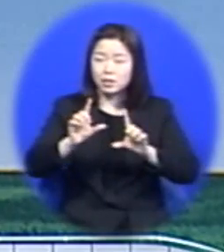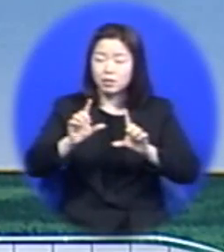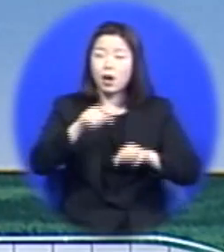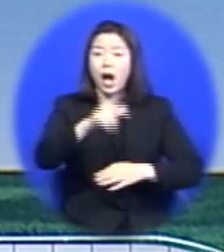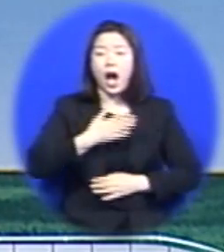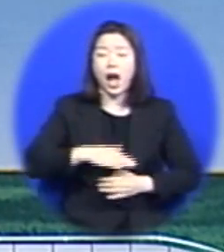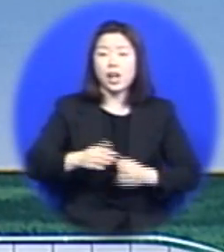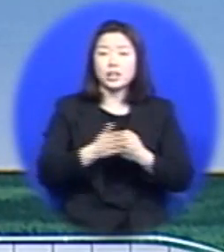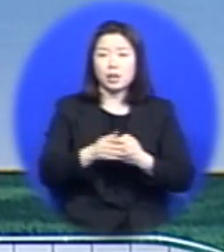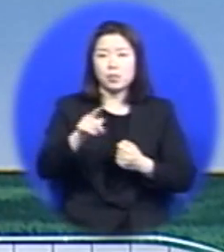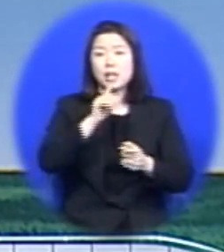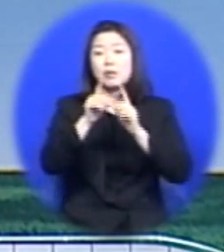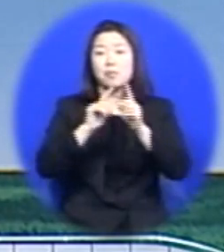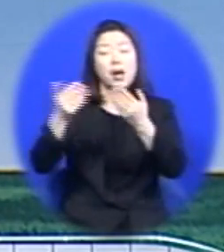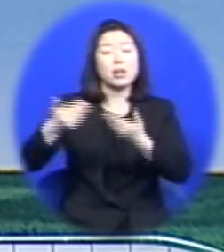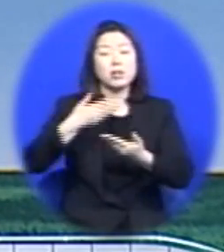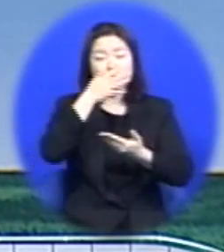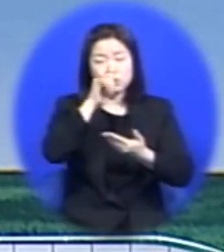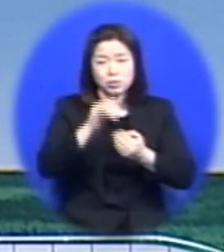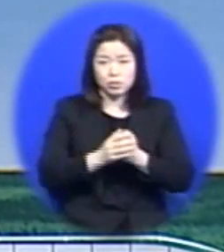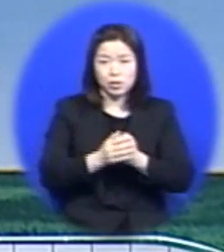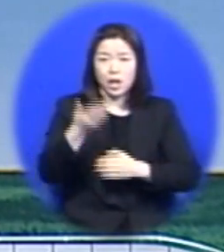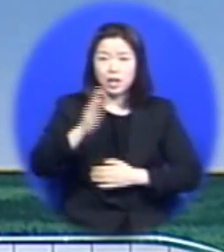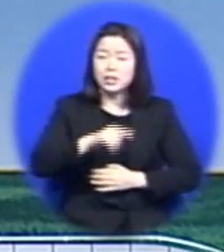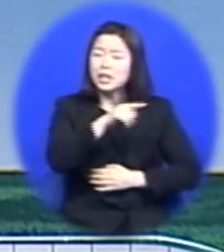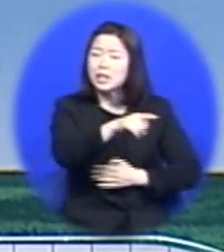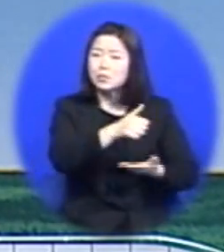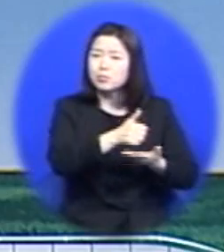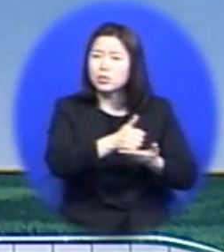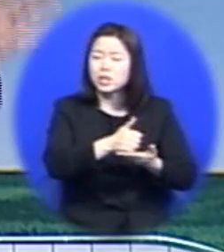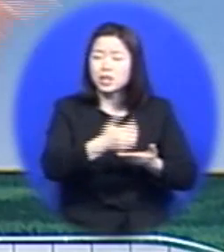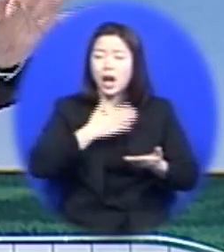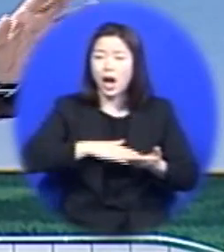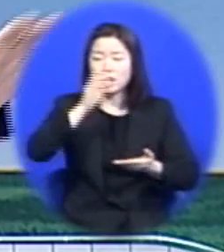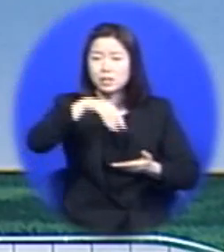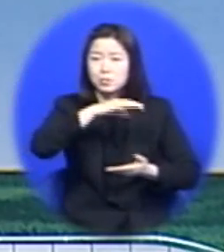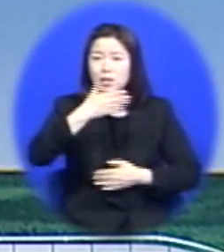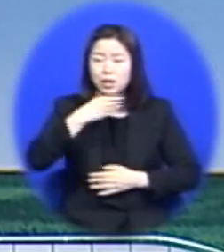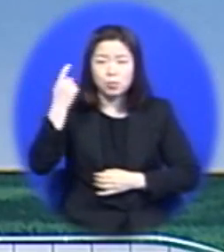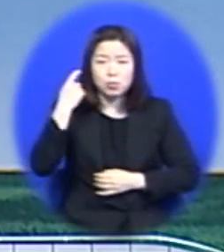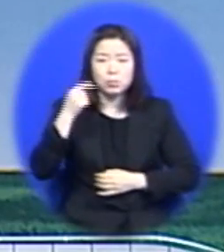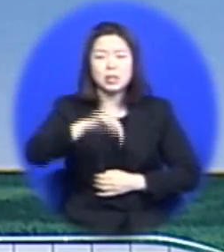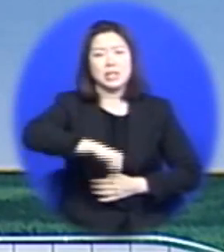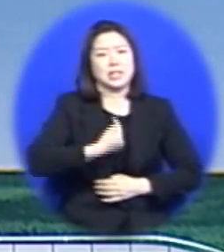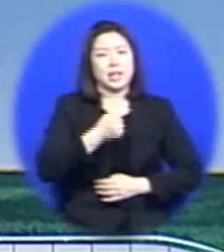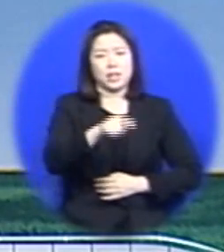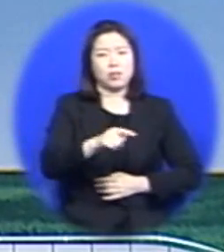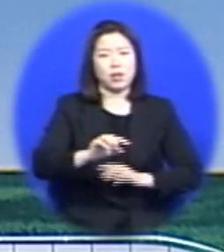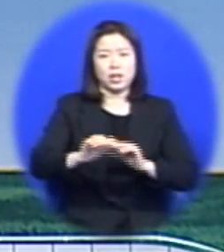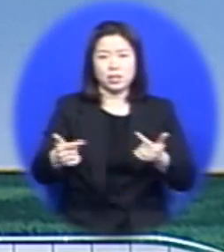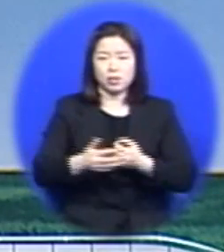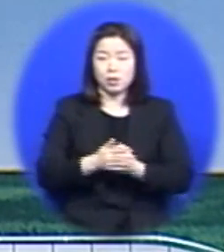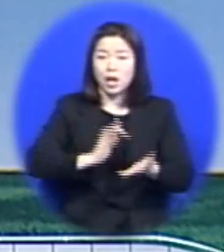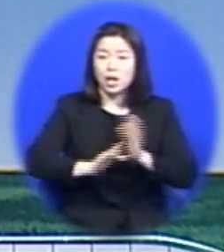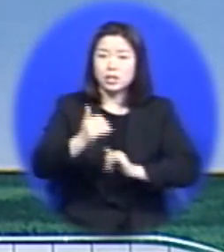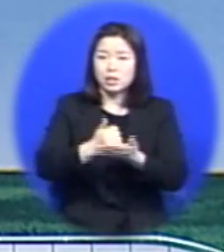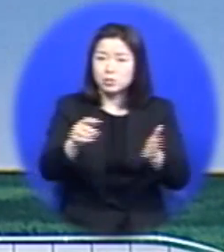거죠. 그런데 이분이 아는 십자가의 복음은 그분의 복음은 아닙니다. 예수를